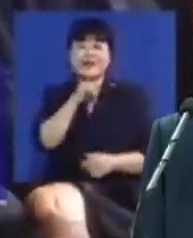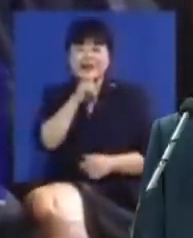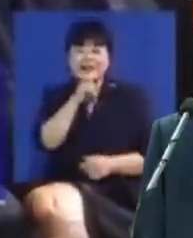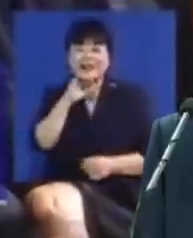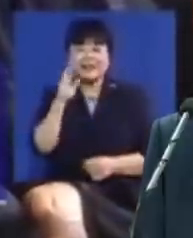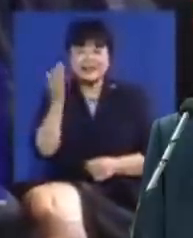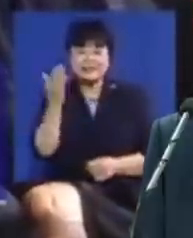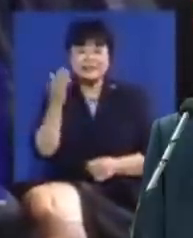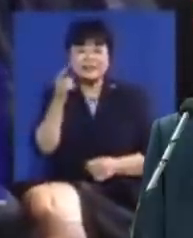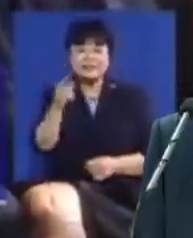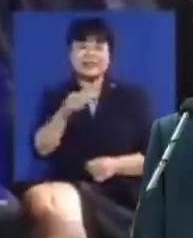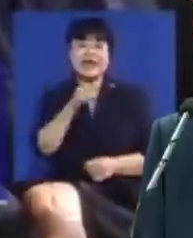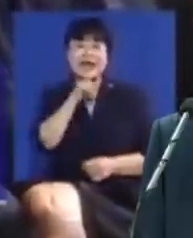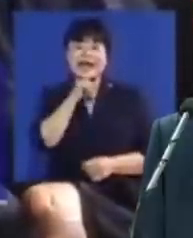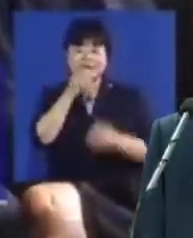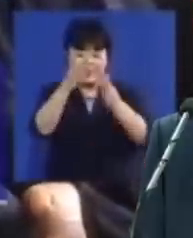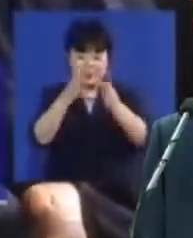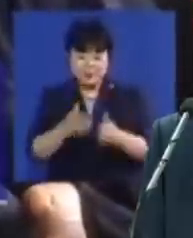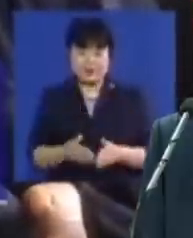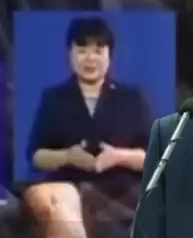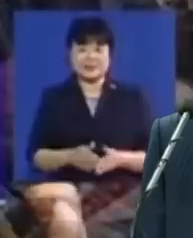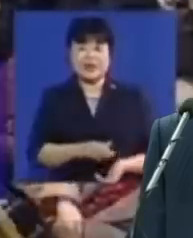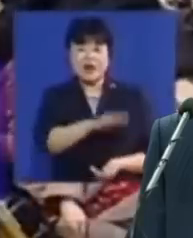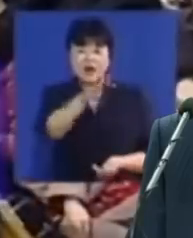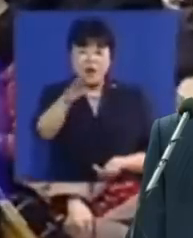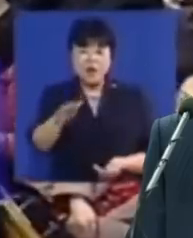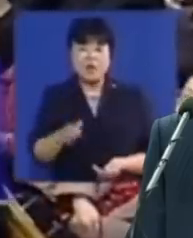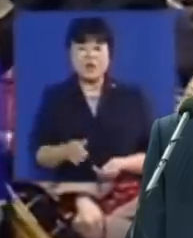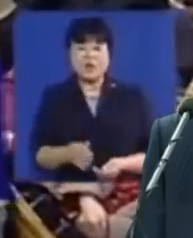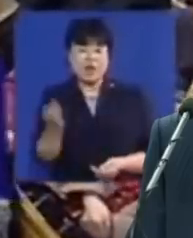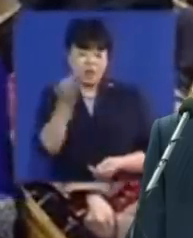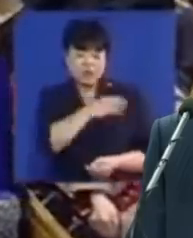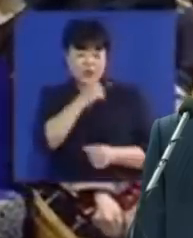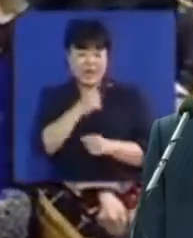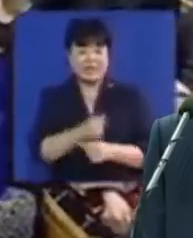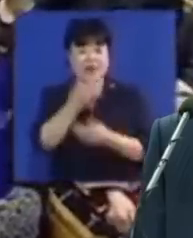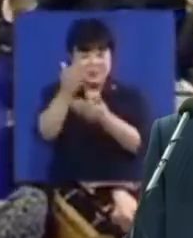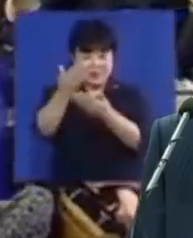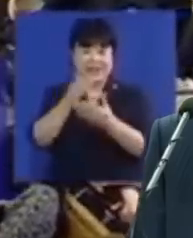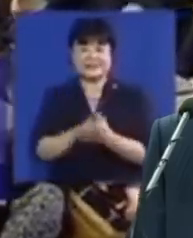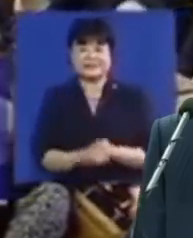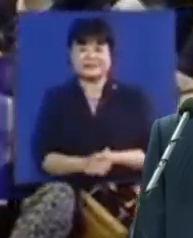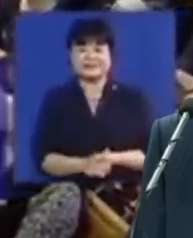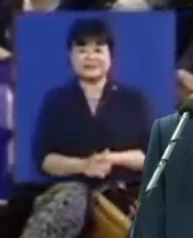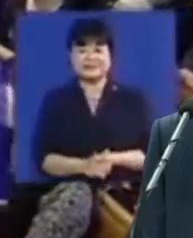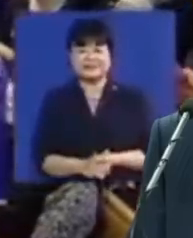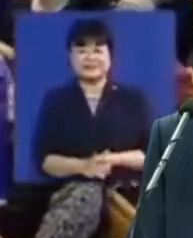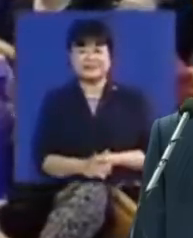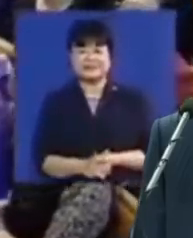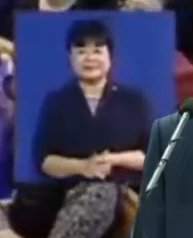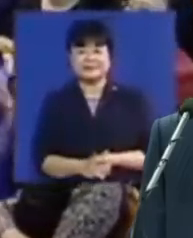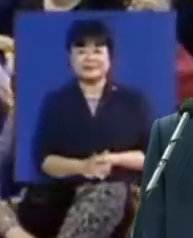위하여 가난하게 되시면 그의 가난함으로 말미암아 너희를 부요케 하리 하십니다.